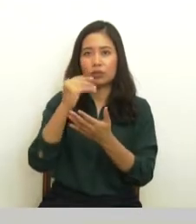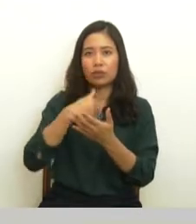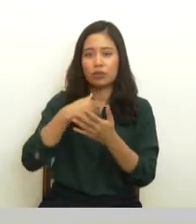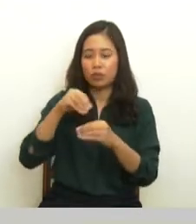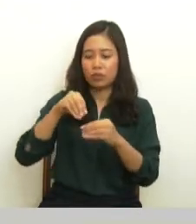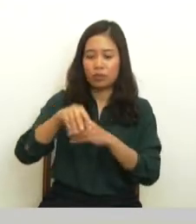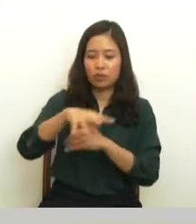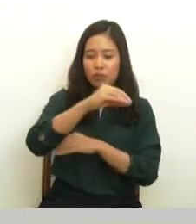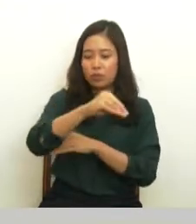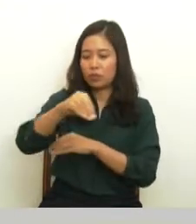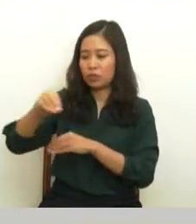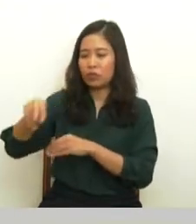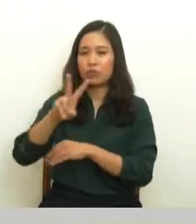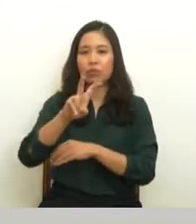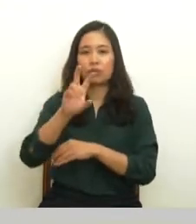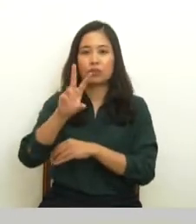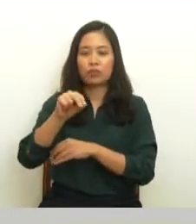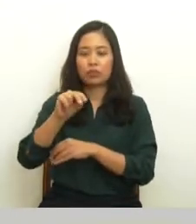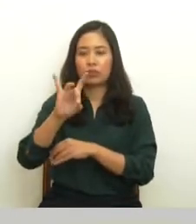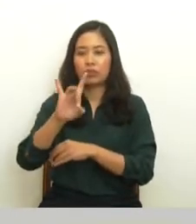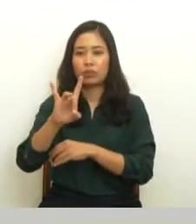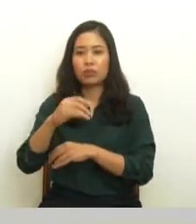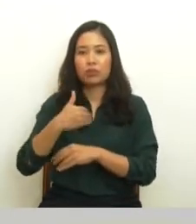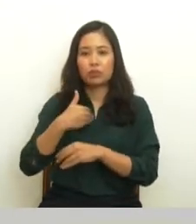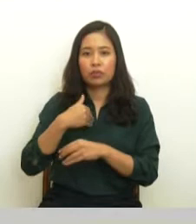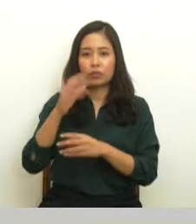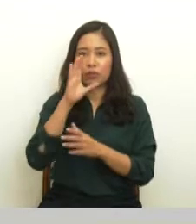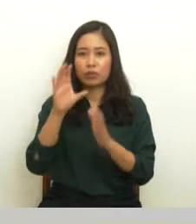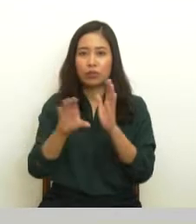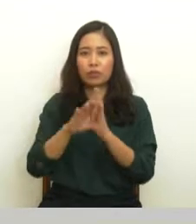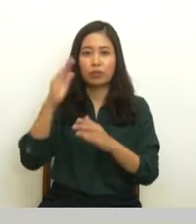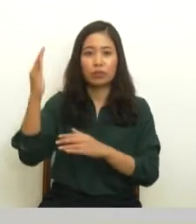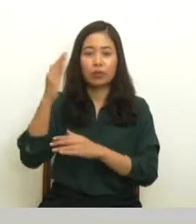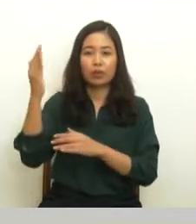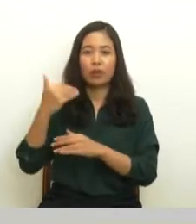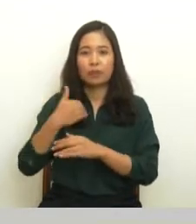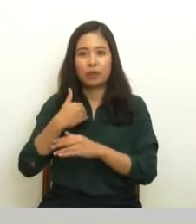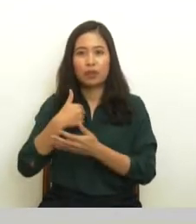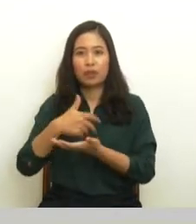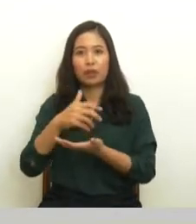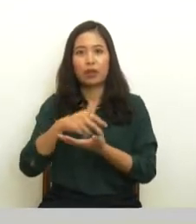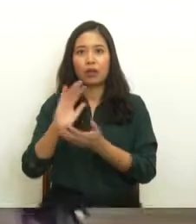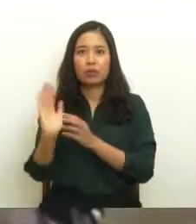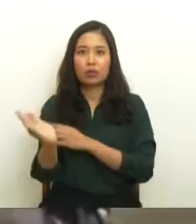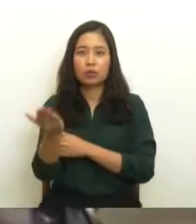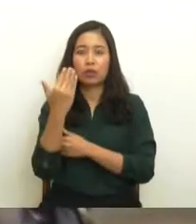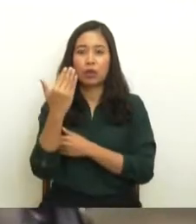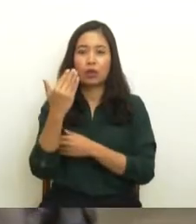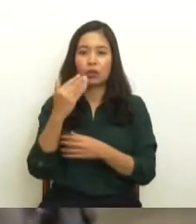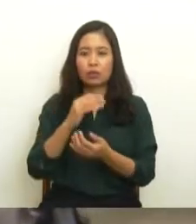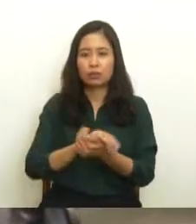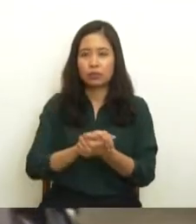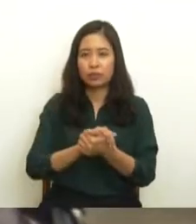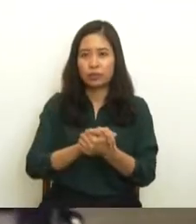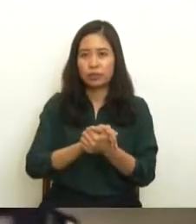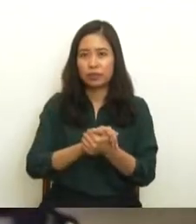ทั่วประเทศค่ะ เดยจะเล่าภาพบรยากาศในงานให้ฟังนะคะซึ่งในตอนเช้านะคะ สมเด็พระคณิธาที่ร